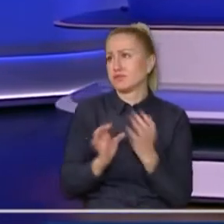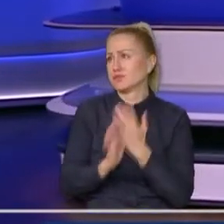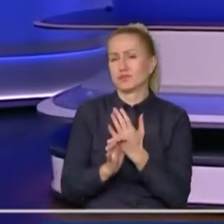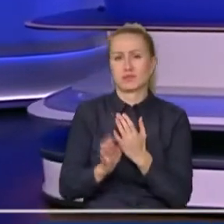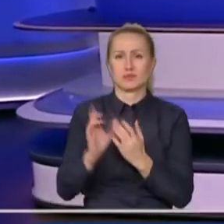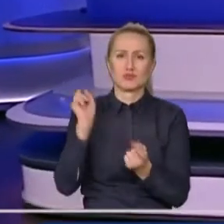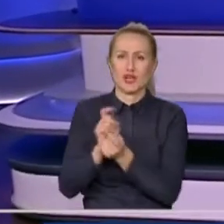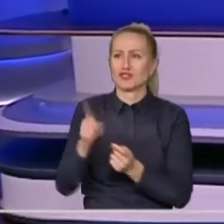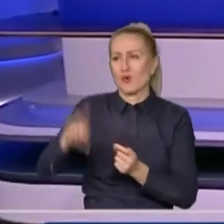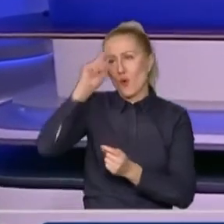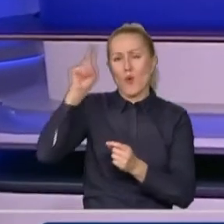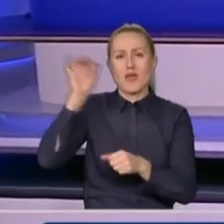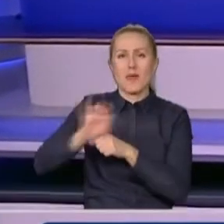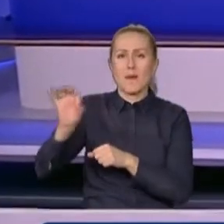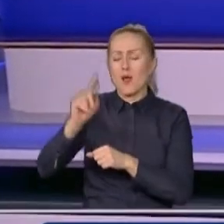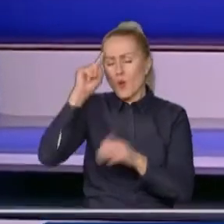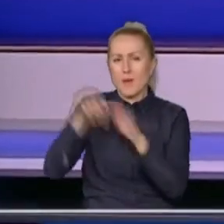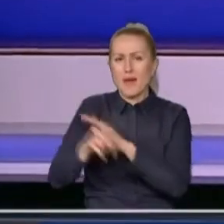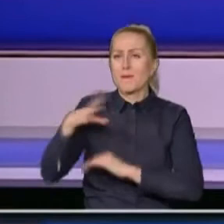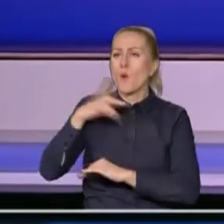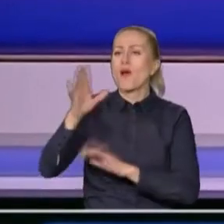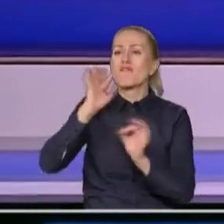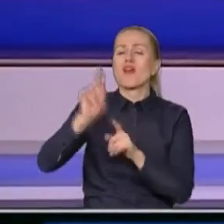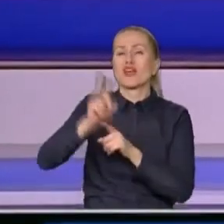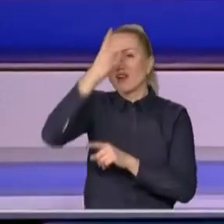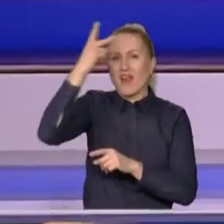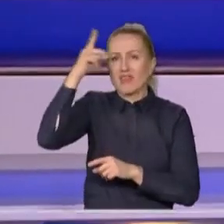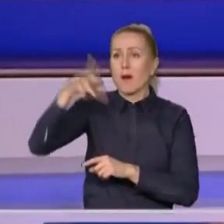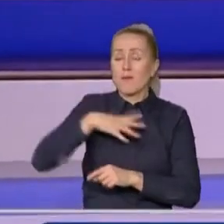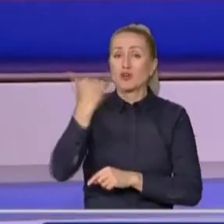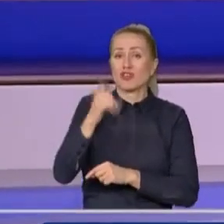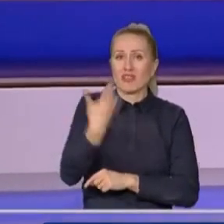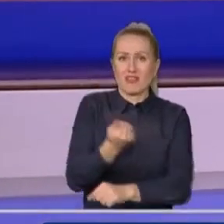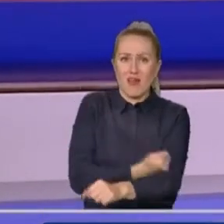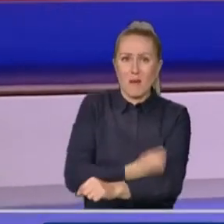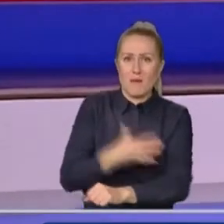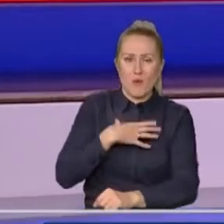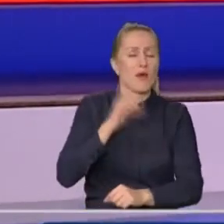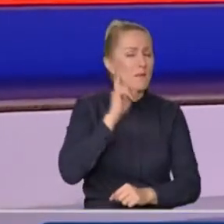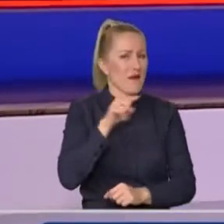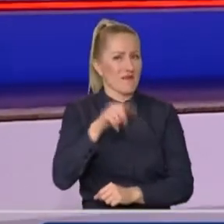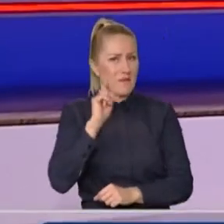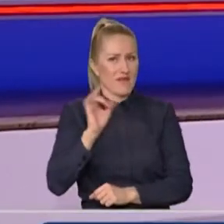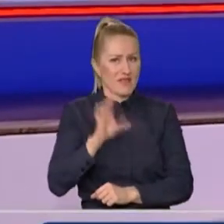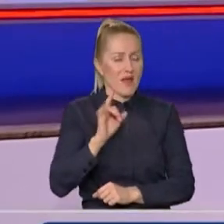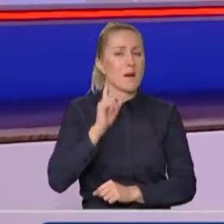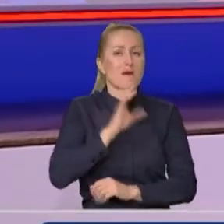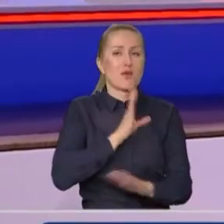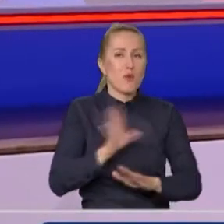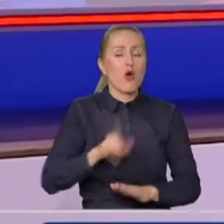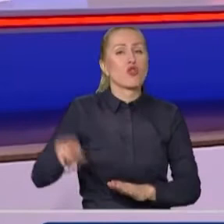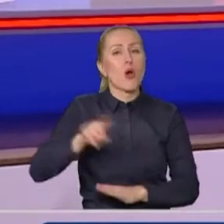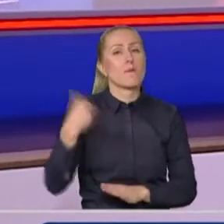wobec migrantów. Tak, mieliśmy doniesienia więcej także z Litwy, że dzieci były karmione narkotykami. Tak, to prawda. Bardzo możliwe, że